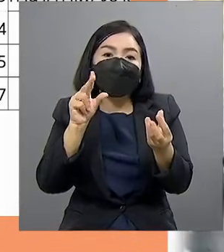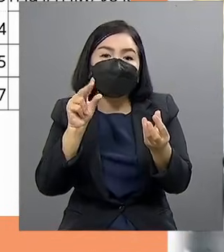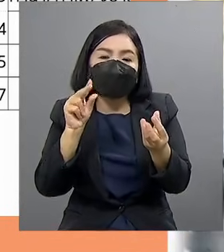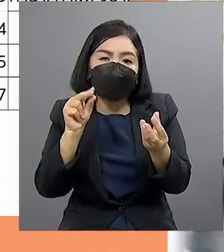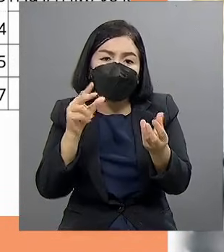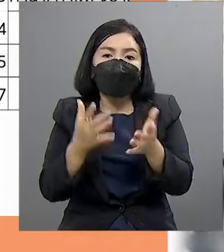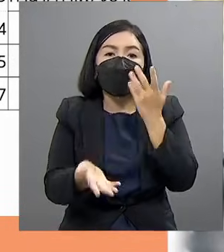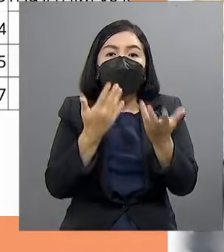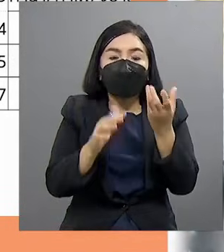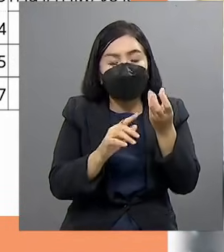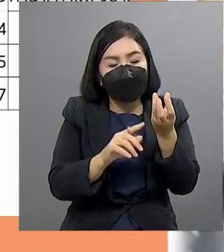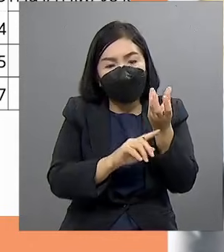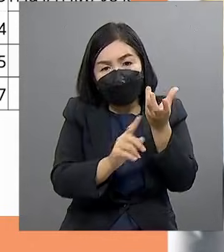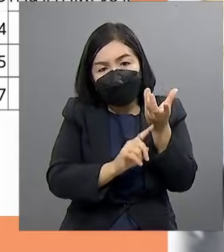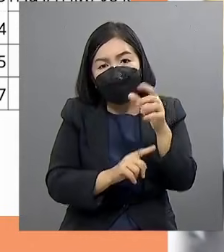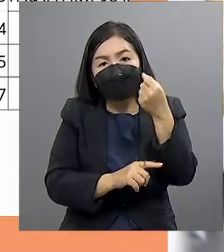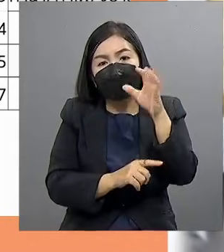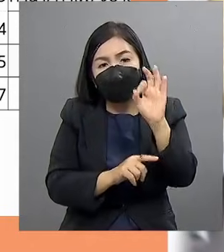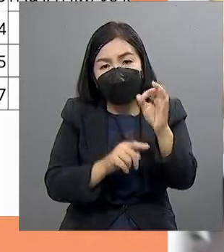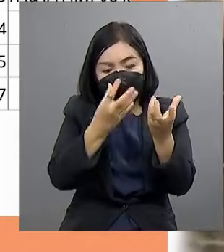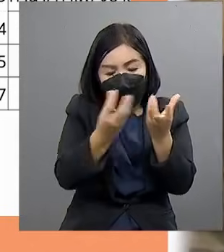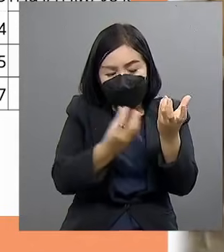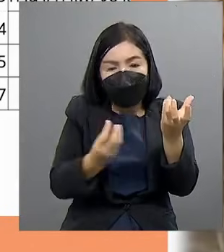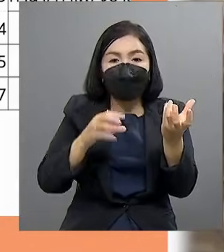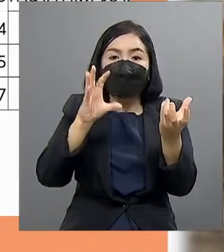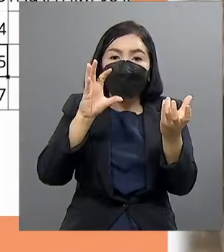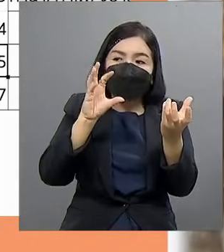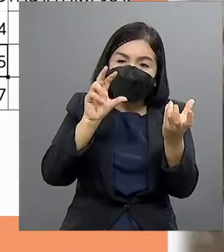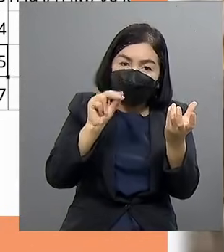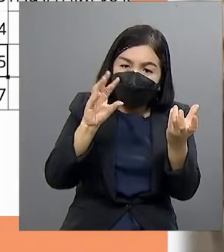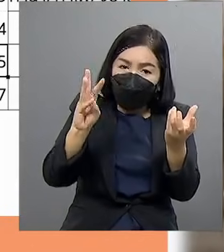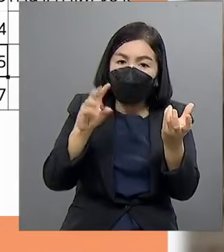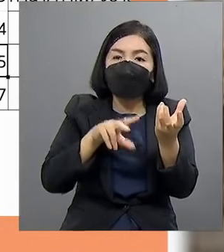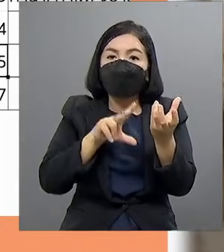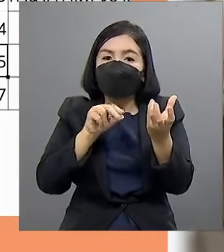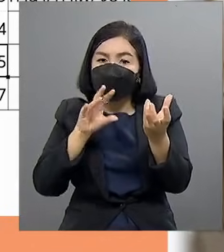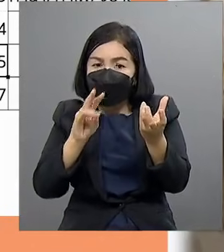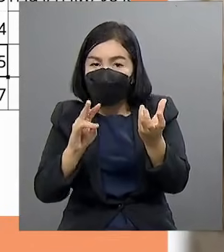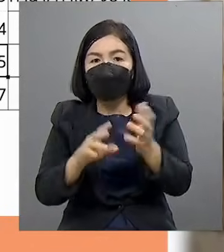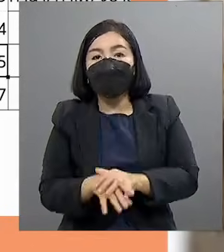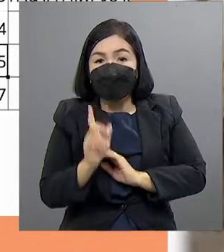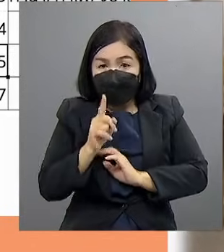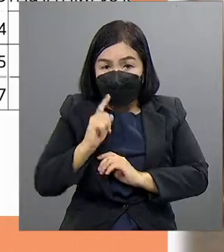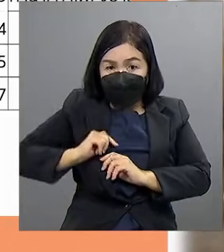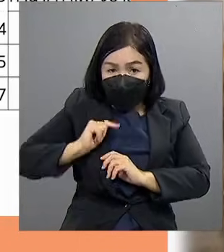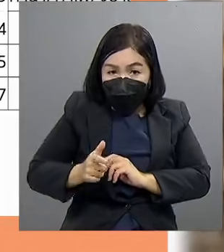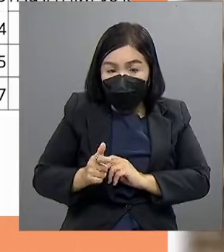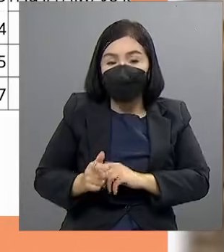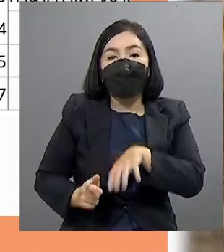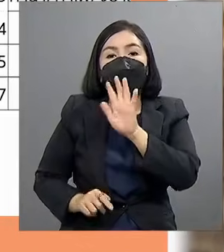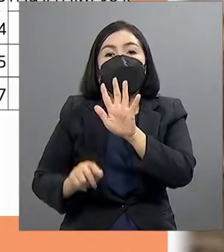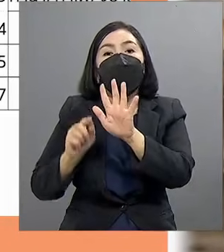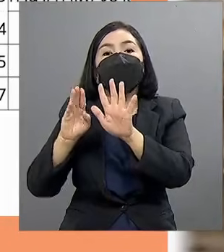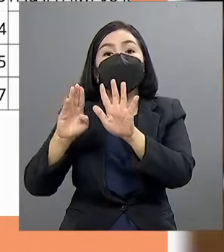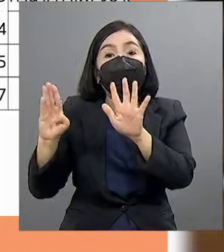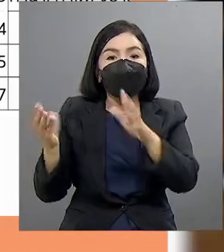มก็ได้นะก็จะได้ประมาณสัก 36-37 ชิ้นนะครับต้นทุนต่อชิ้นอยู่ที่5.35 บาทสตางค์เวลาผมแพ็คใส่กล่องหัว